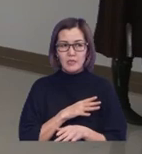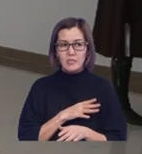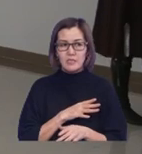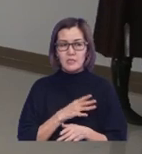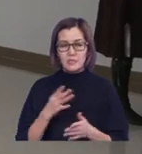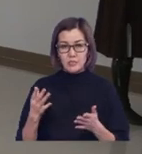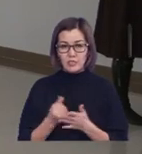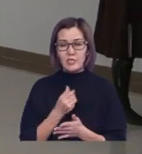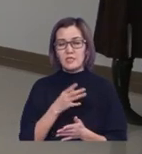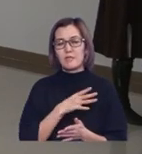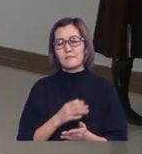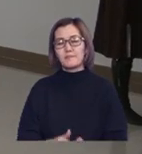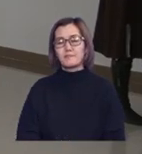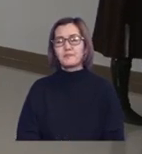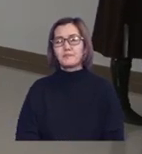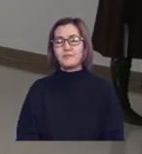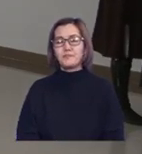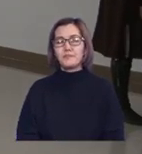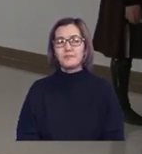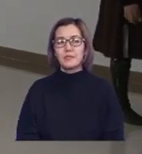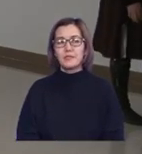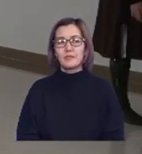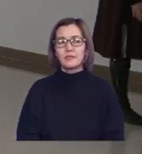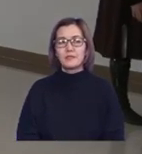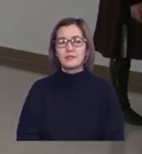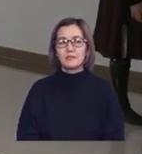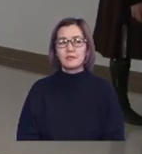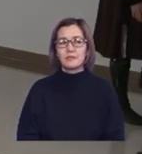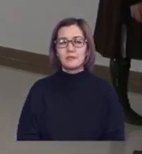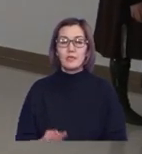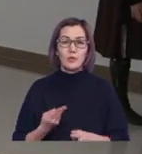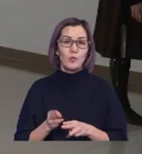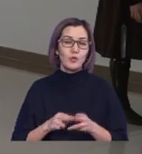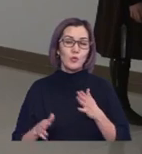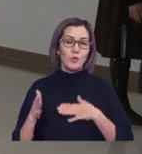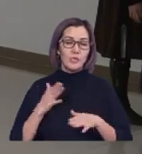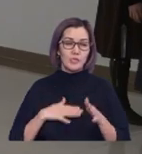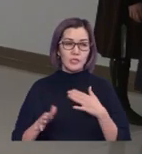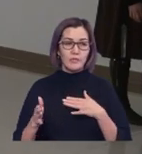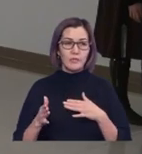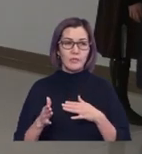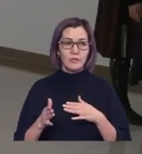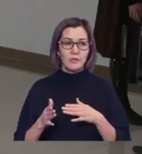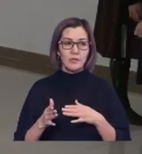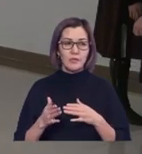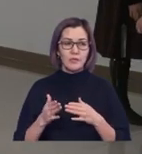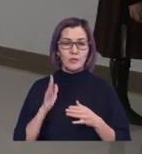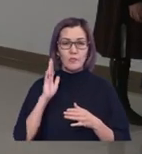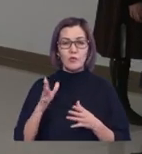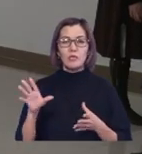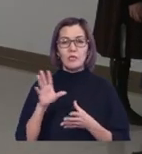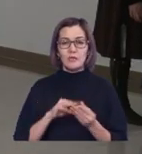шауып, осы бір бәйгеде жаңа жүлделі орынға ие болып отырмыз. Өте қуаныштымын. Енді бұл әлі бастамасы ғана, болашақта